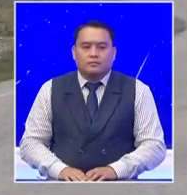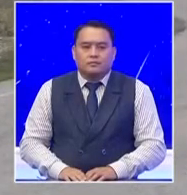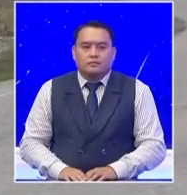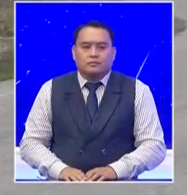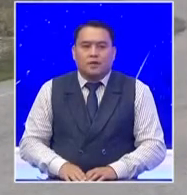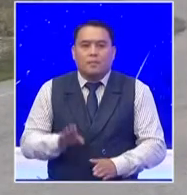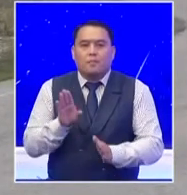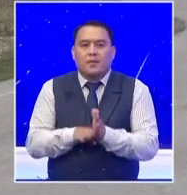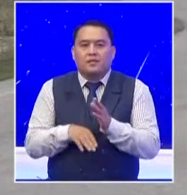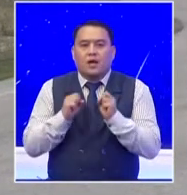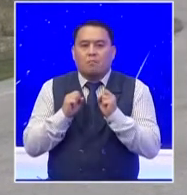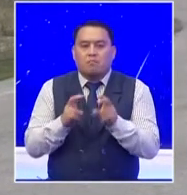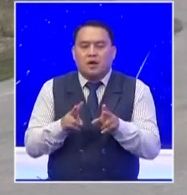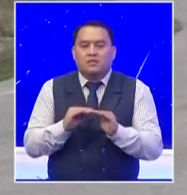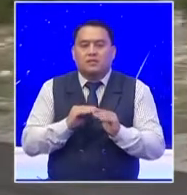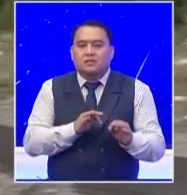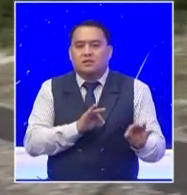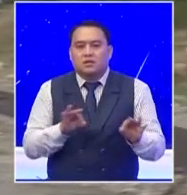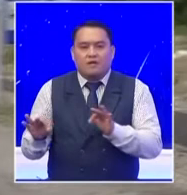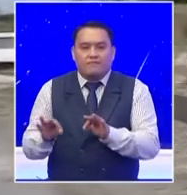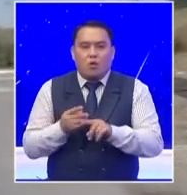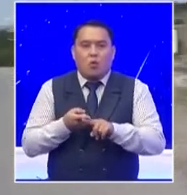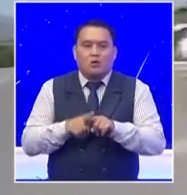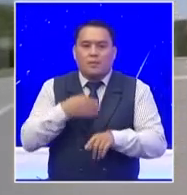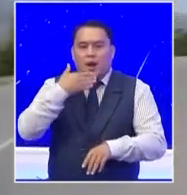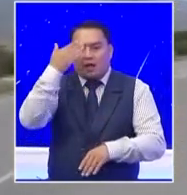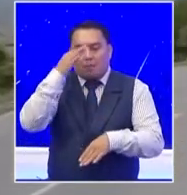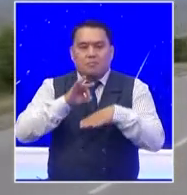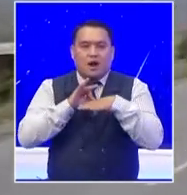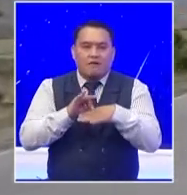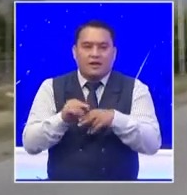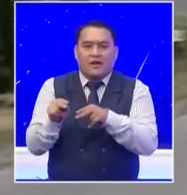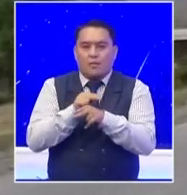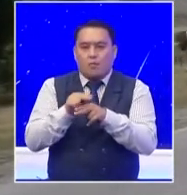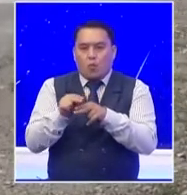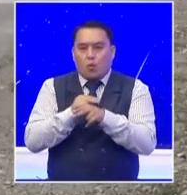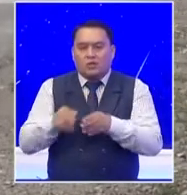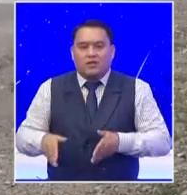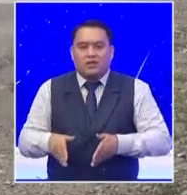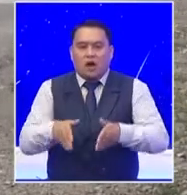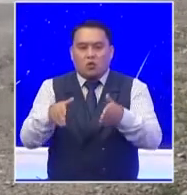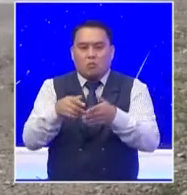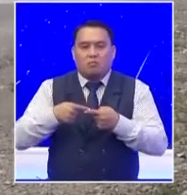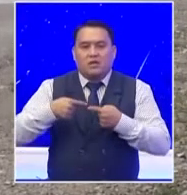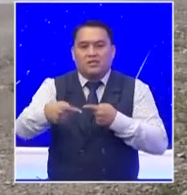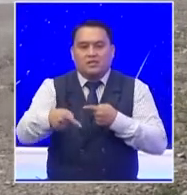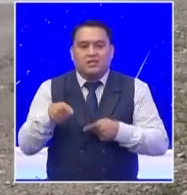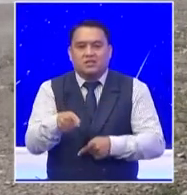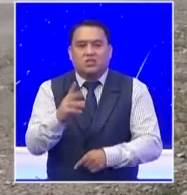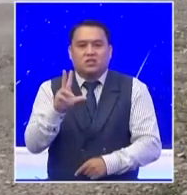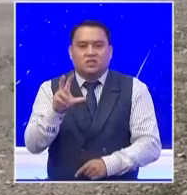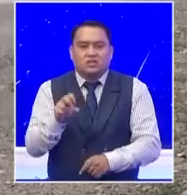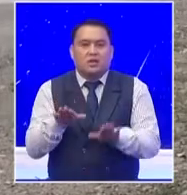Ради безопасного передвижения школьников в селе Рудничный этим летом проведены работы по капитальному ремонту тротуаров протяженностью 1300